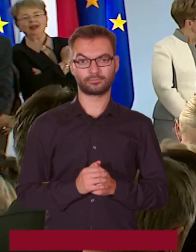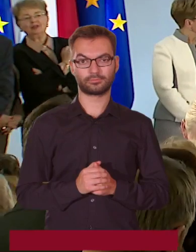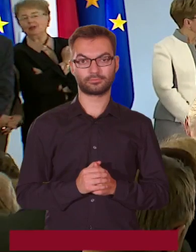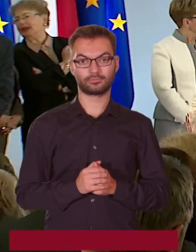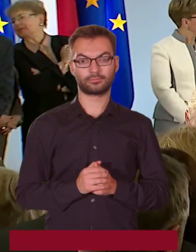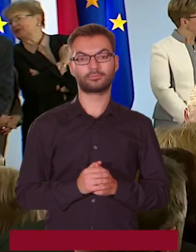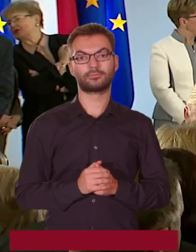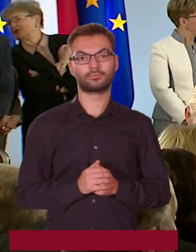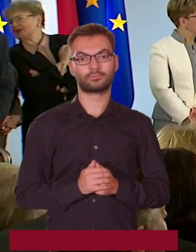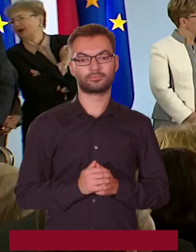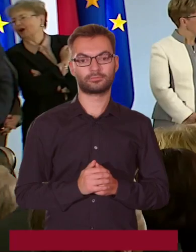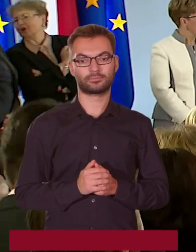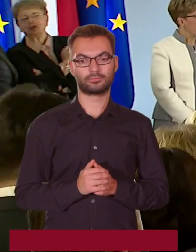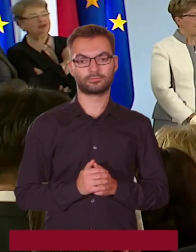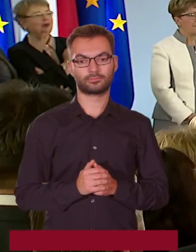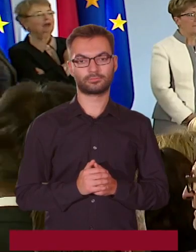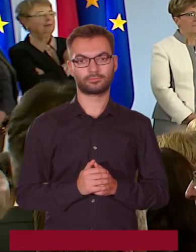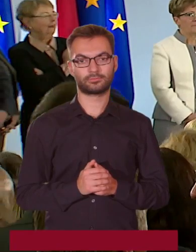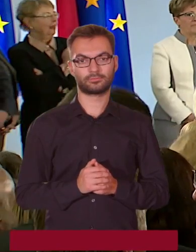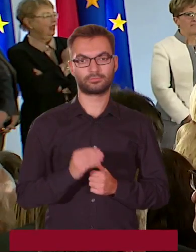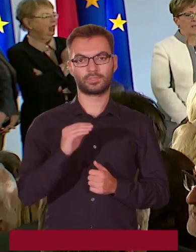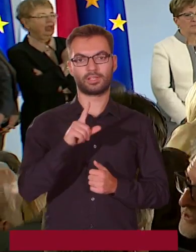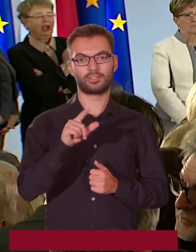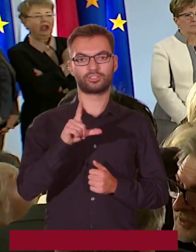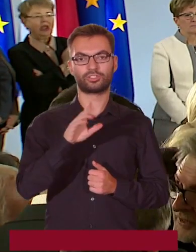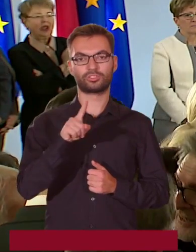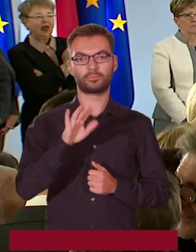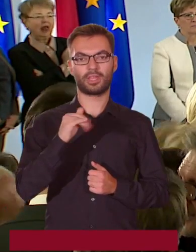Proszę panią Elżbietę Joannę Borowską.